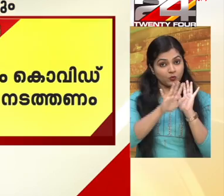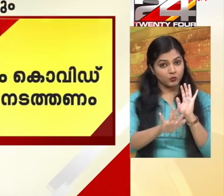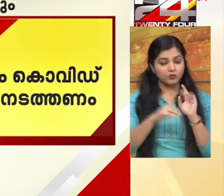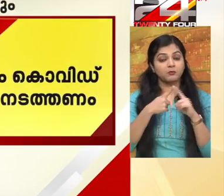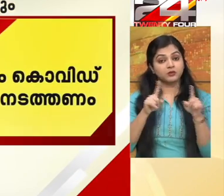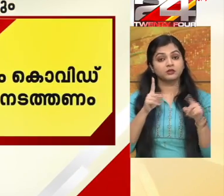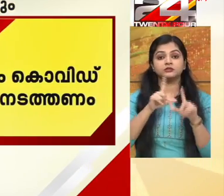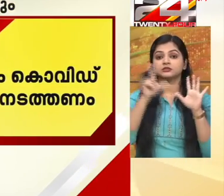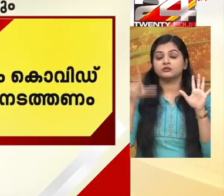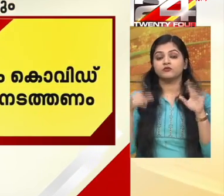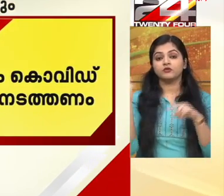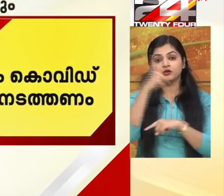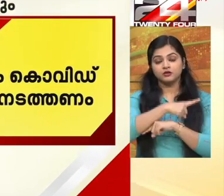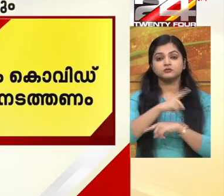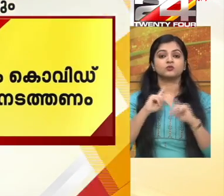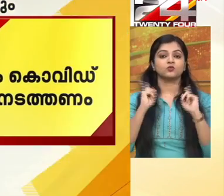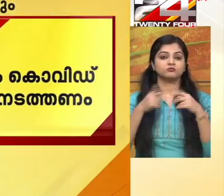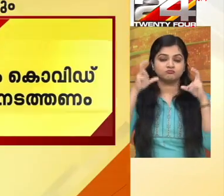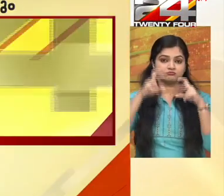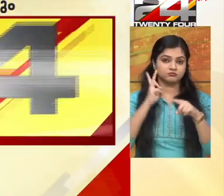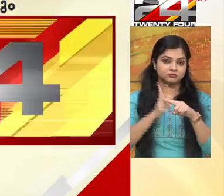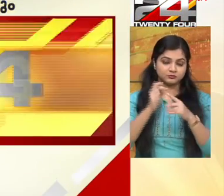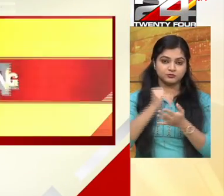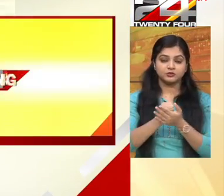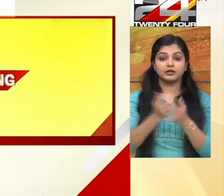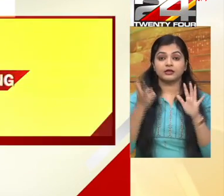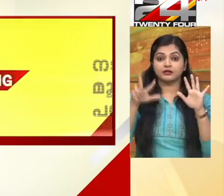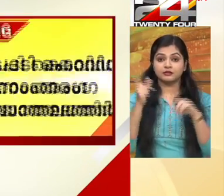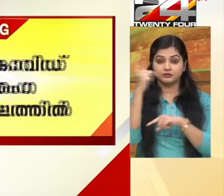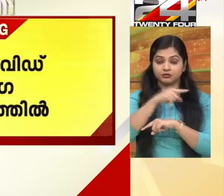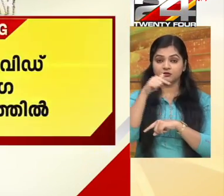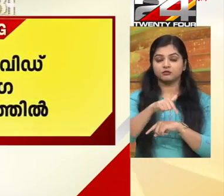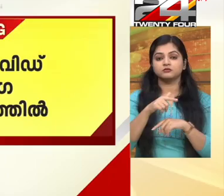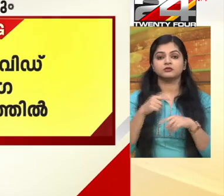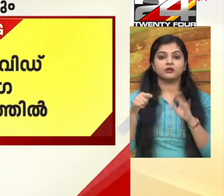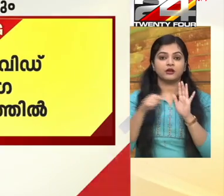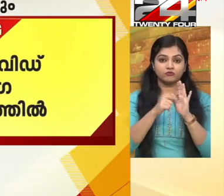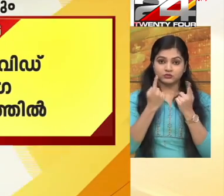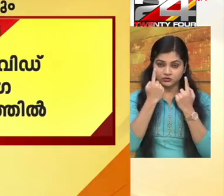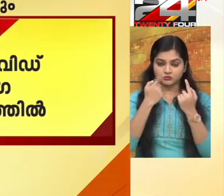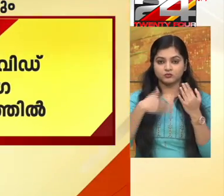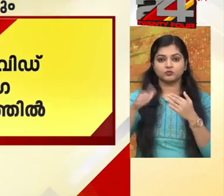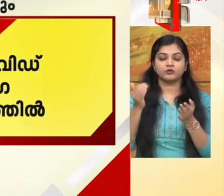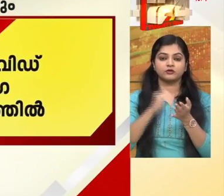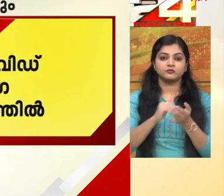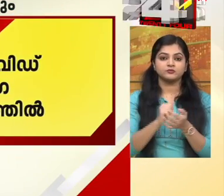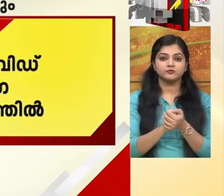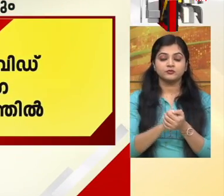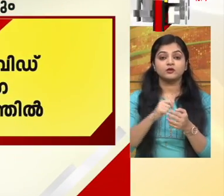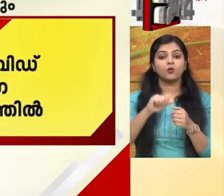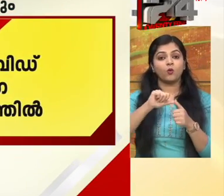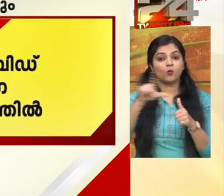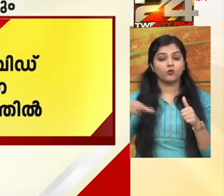ദിവസം ക്വാറന്റൈനിലായിരിക്കണം. 8ാമത്തെ ദിവസം വീണ്ടും പരിശോധന നടത്തണം. അപ്പോൾ ആ രീതിയിൽ എല്ലാ വിദേശ രാജ്യങ്ങളിൽ നിന്നും എത്തുന്നവർ ആ രീതിയിൽ 7